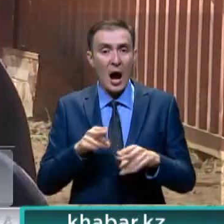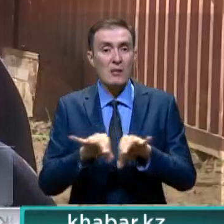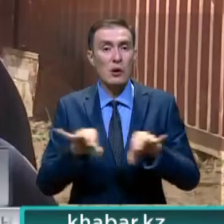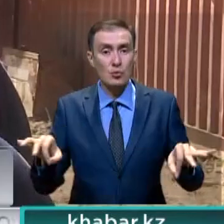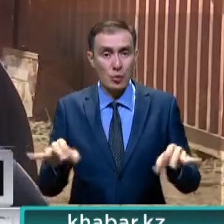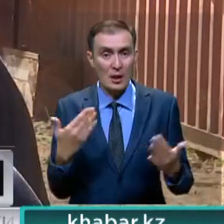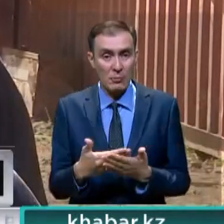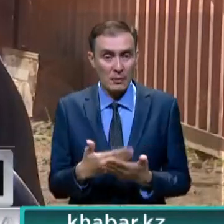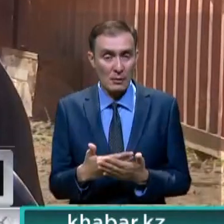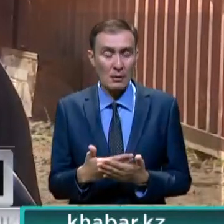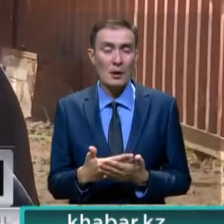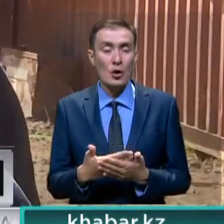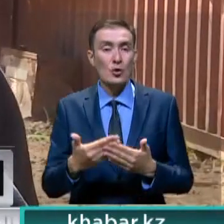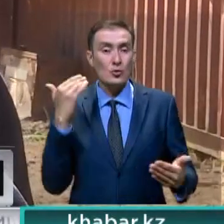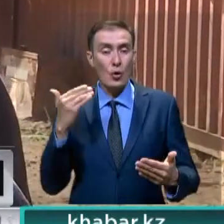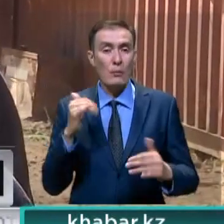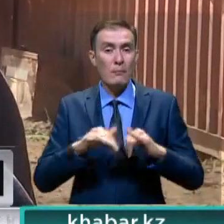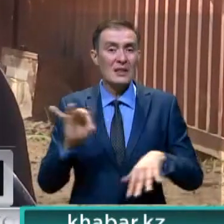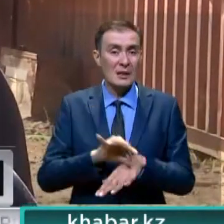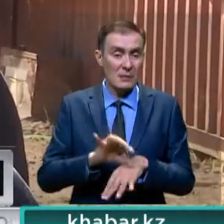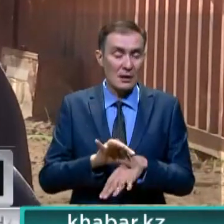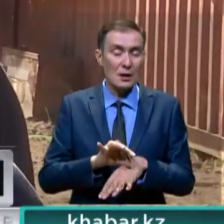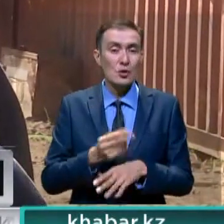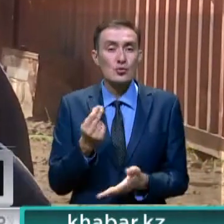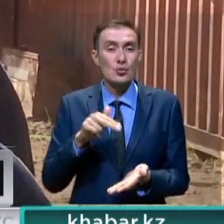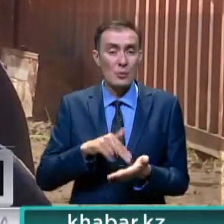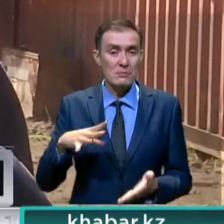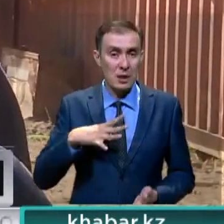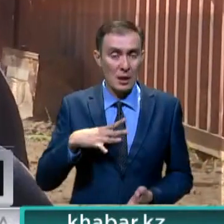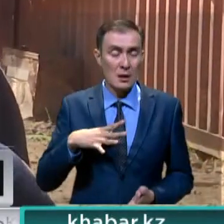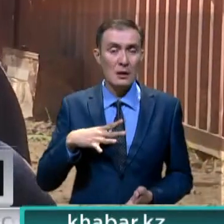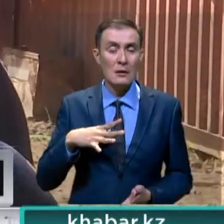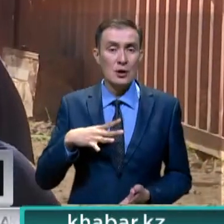мы до пандемии и во время пандемии стоимость была